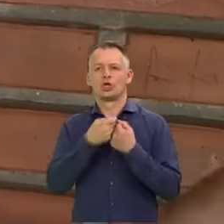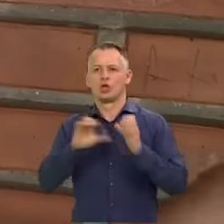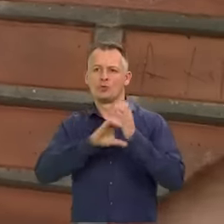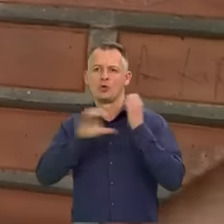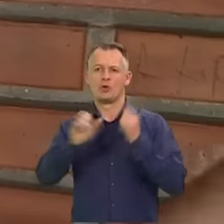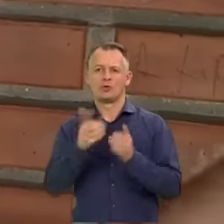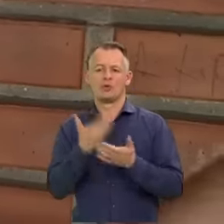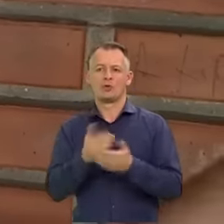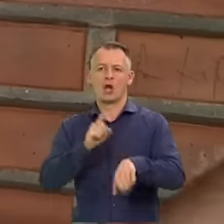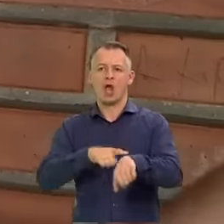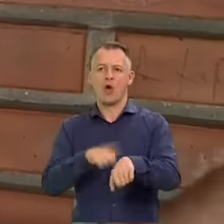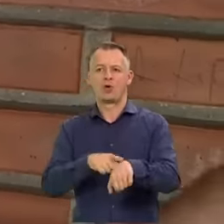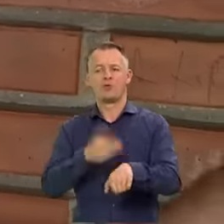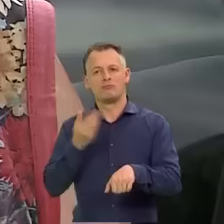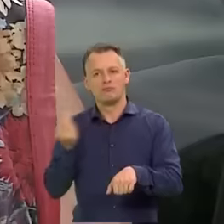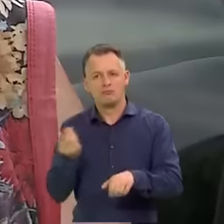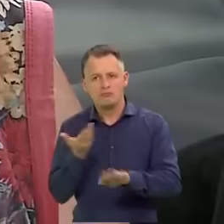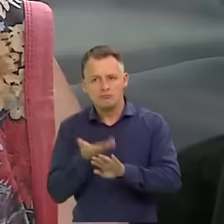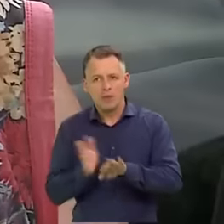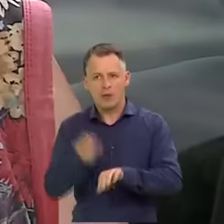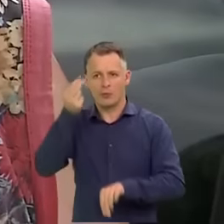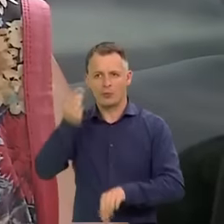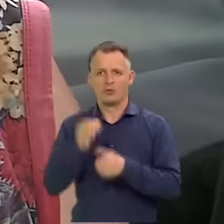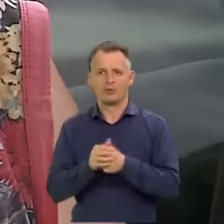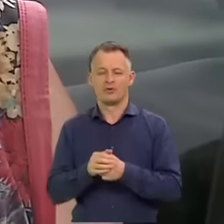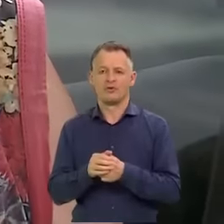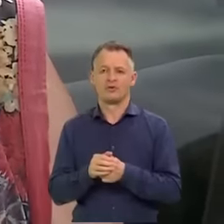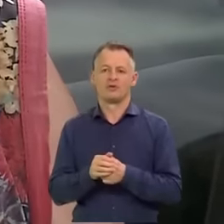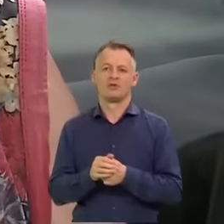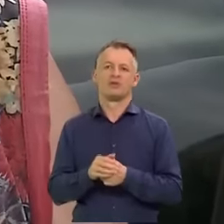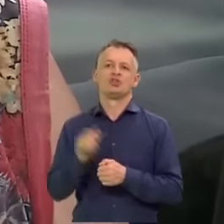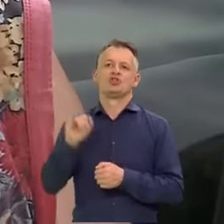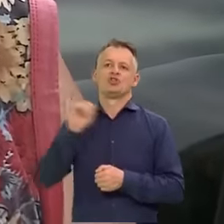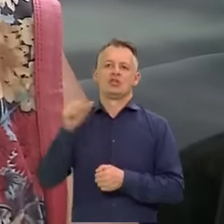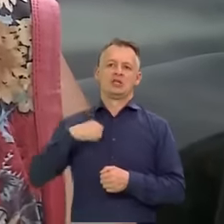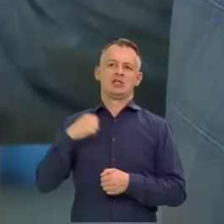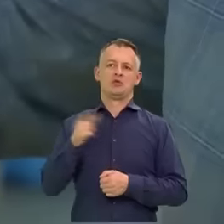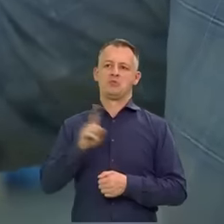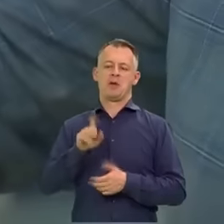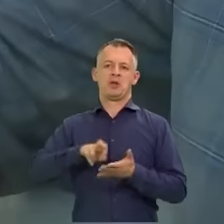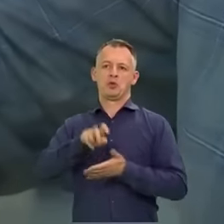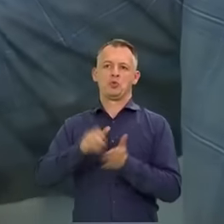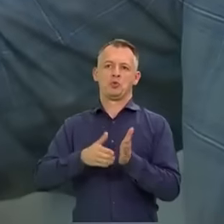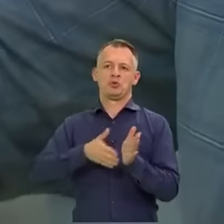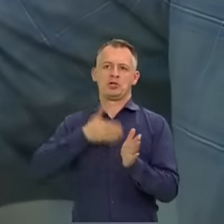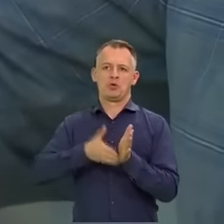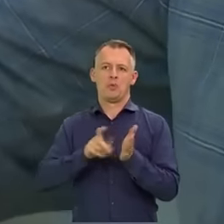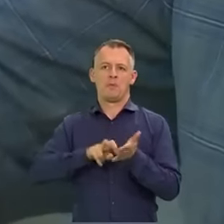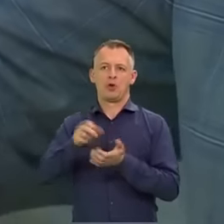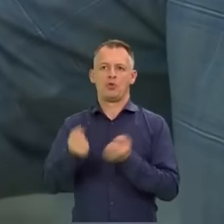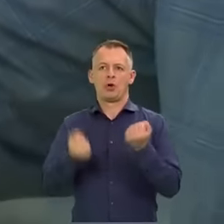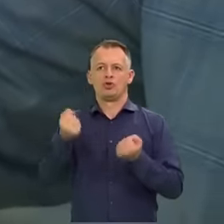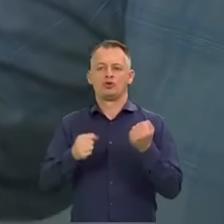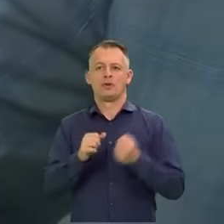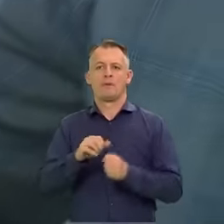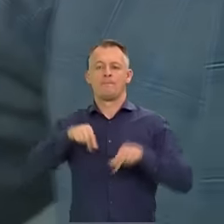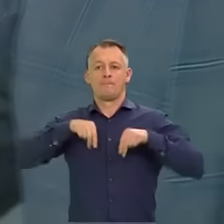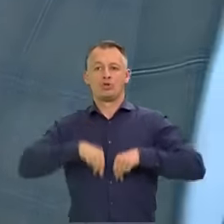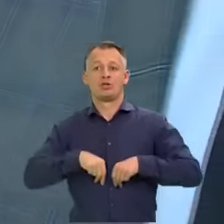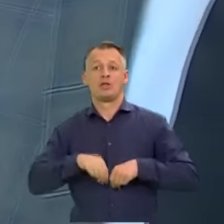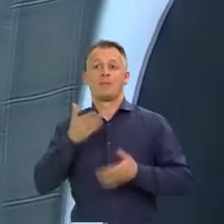e la ore mai avantajoase pentru noi. Nu cred, cei tineri nu mai merg cu trenul, se duc cu mașini. Președintele Autorității pentru Reformă